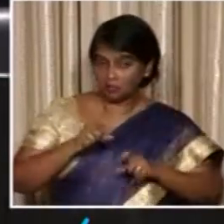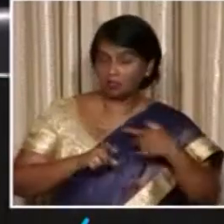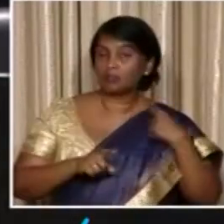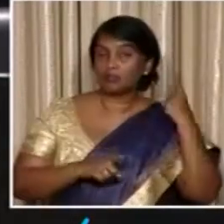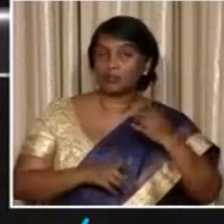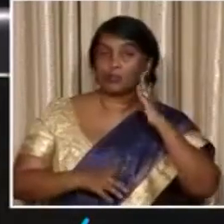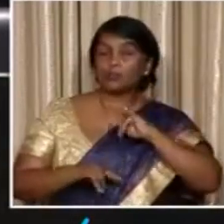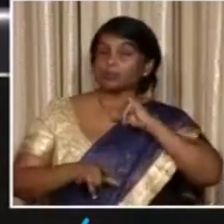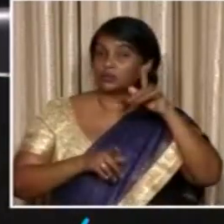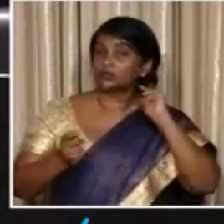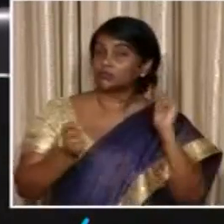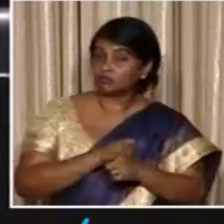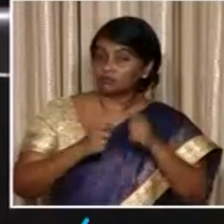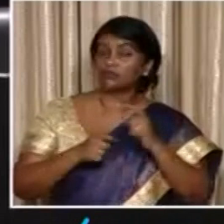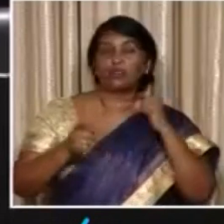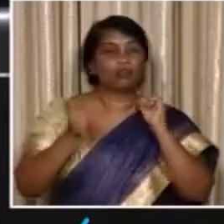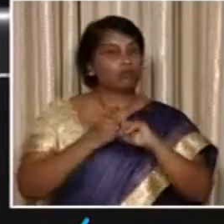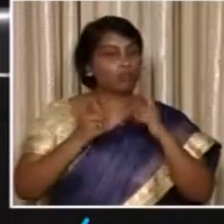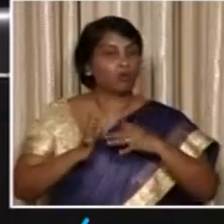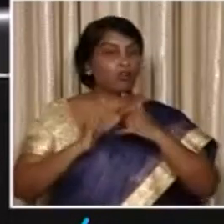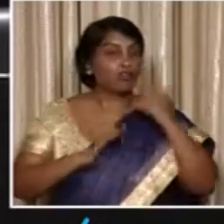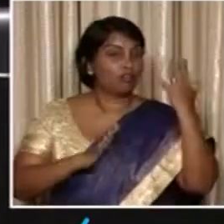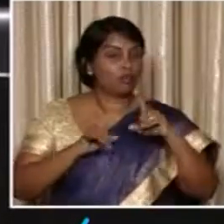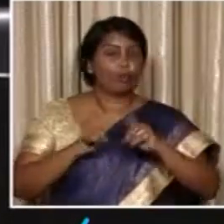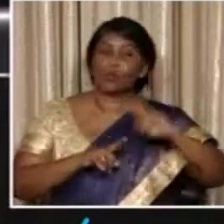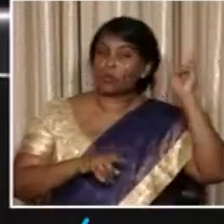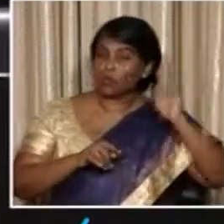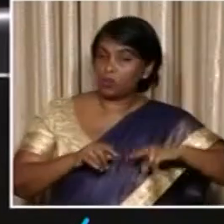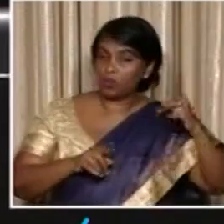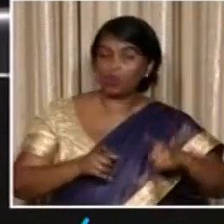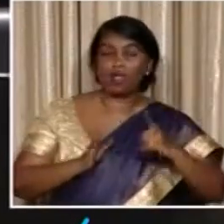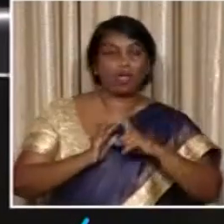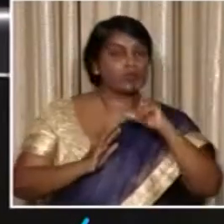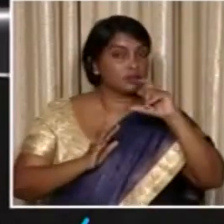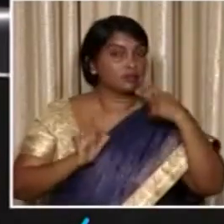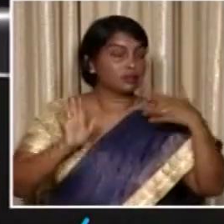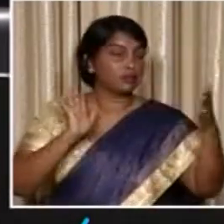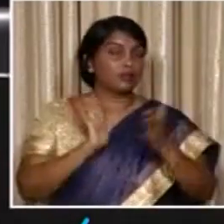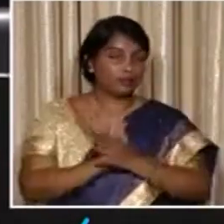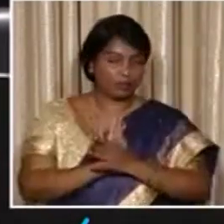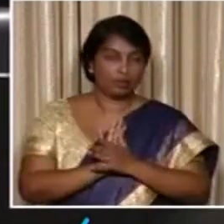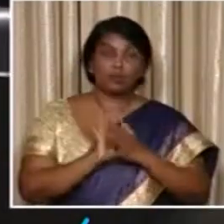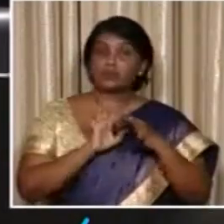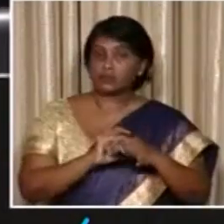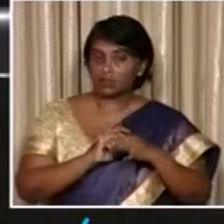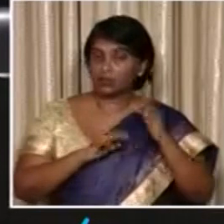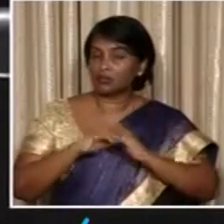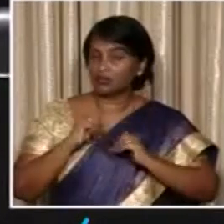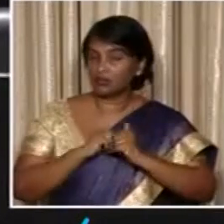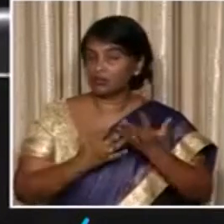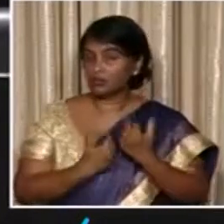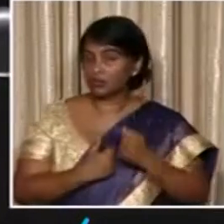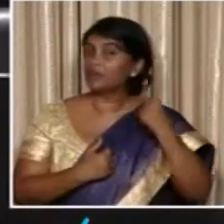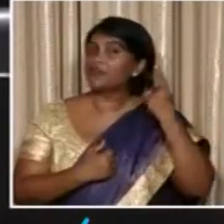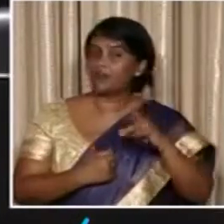ගීල පිටරට ක්‍රිකට් ගහලා ඒ වගේම ජාත්‍යන්තර වශයෙන් දිනලා ඒ ICC එකත් එක්ක බැඳිච්ච ක්‍රමවේදයන් එක්ක ලැබිච්ච